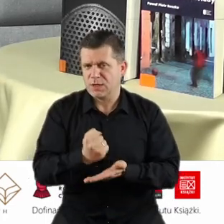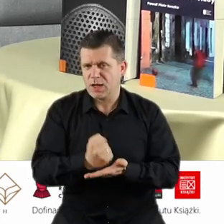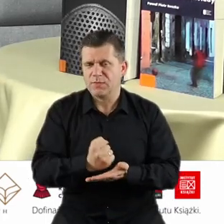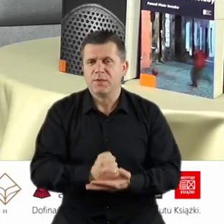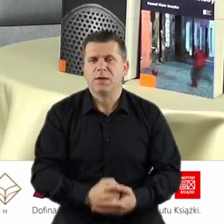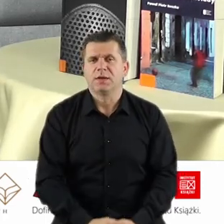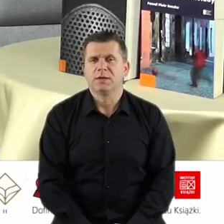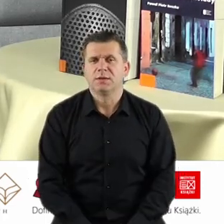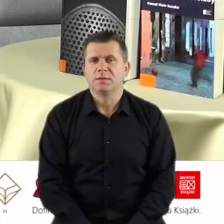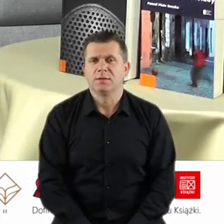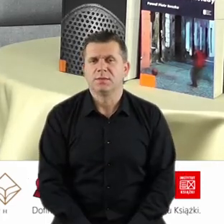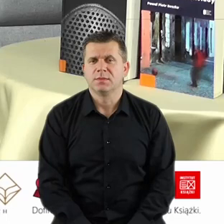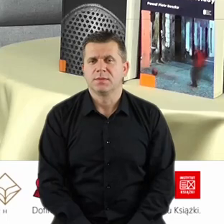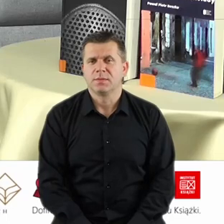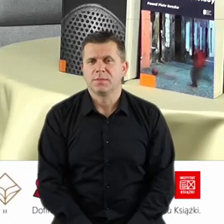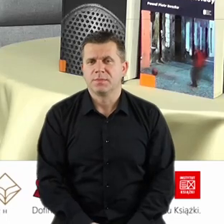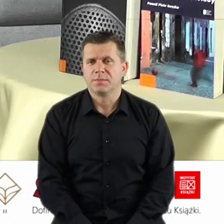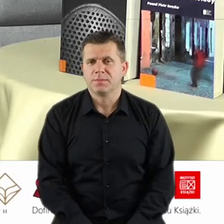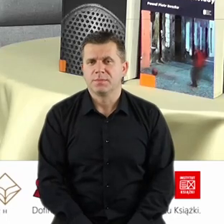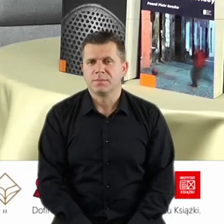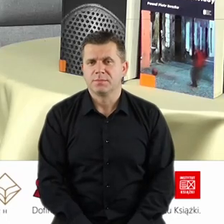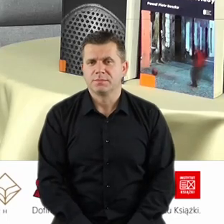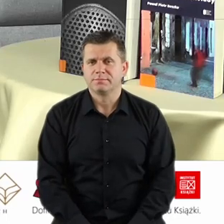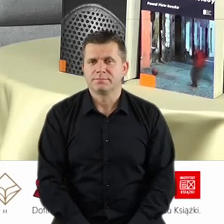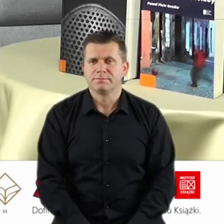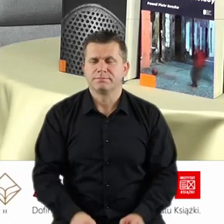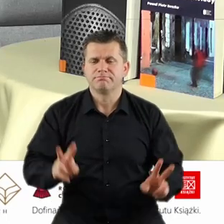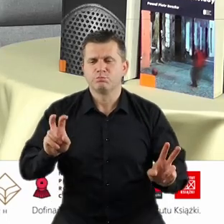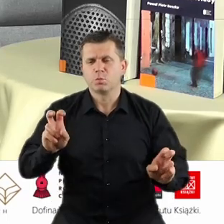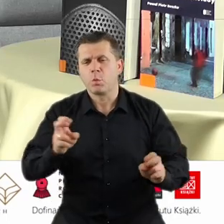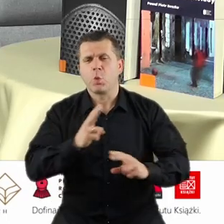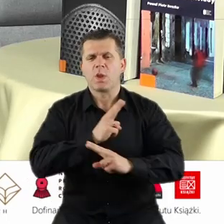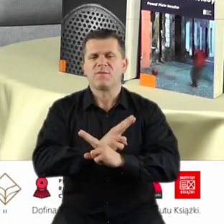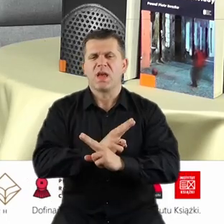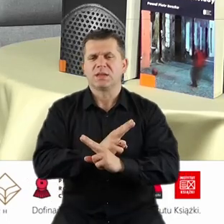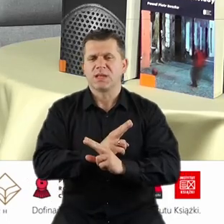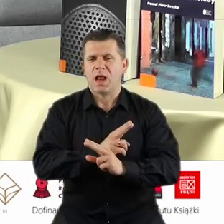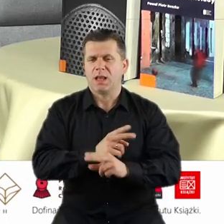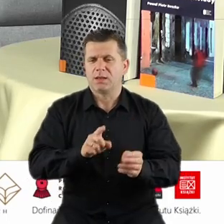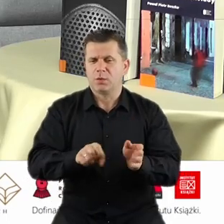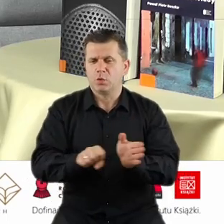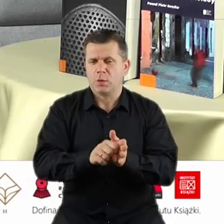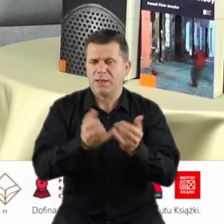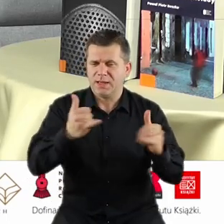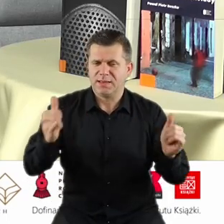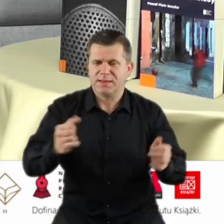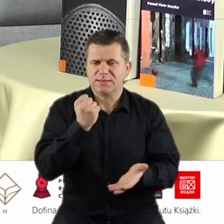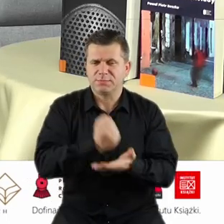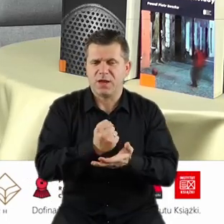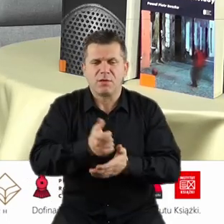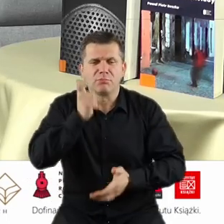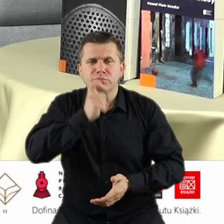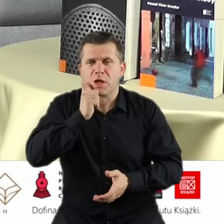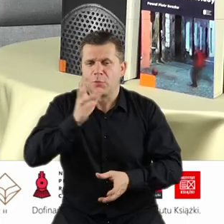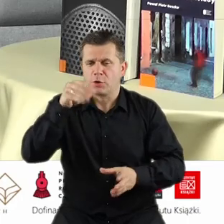była taka sprawa właśnie, która raz, że wydała mi się w jakiś sposób uniwersalna dla innych spraw dotyczących przemocy domowej w Polsce,